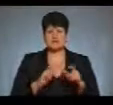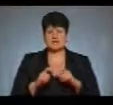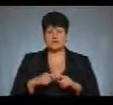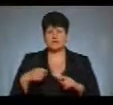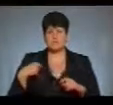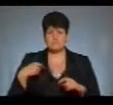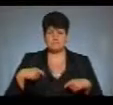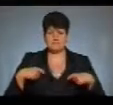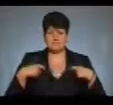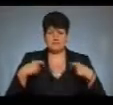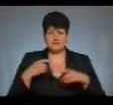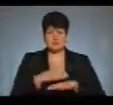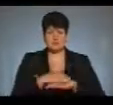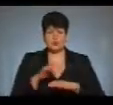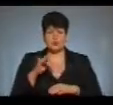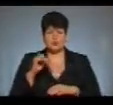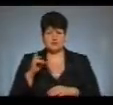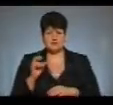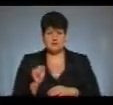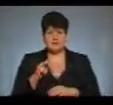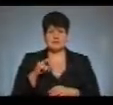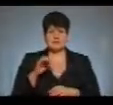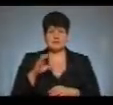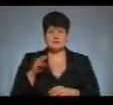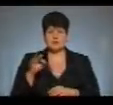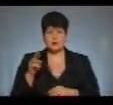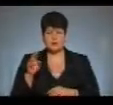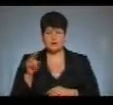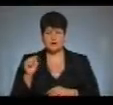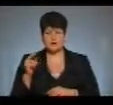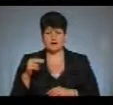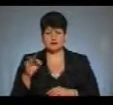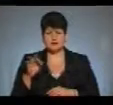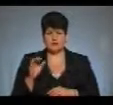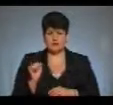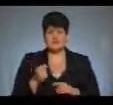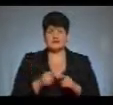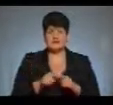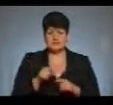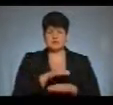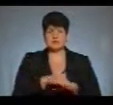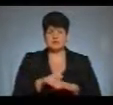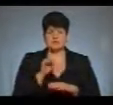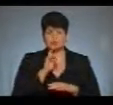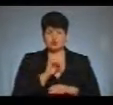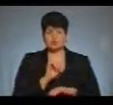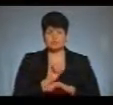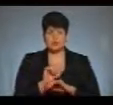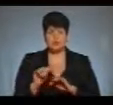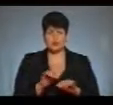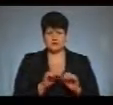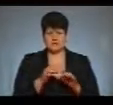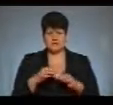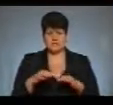театрального майдану бігли вулицями Руська, Листопадова, Юліша, Словацького. На цих вулицях тимчасово перекрили рух транспорту.